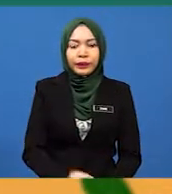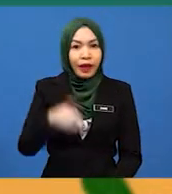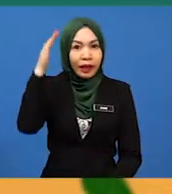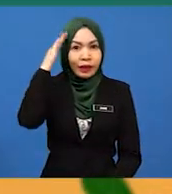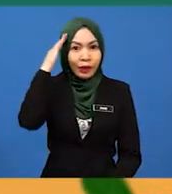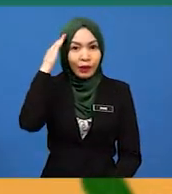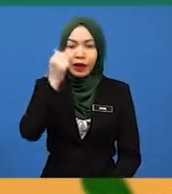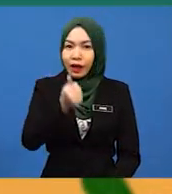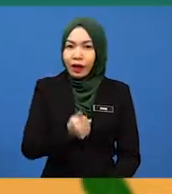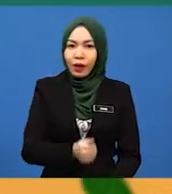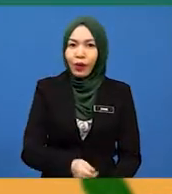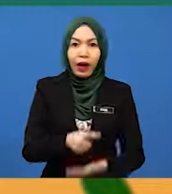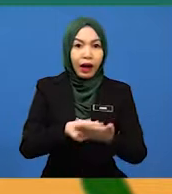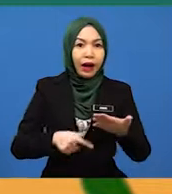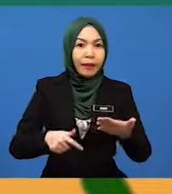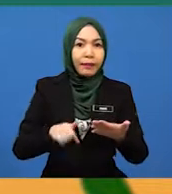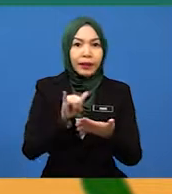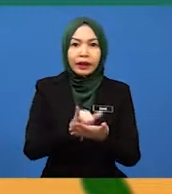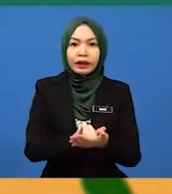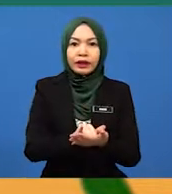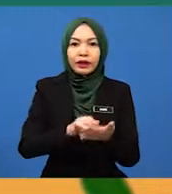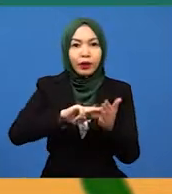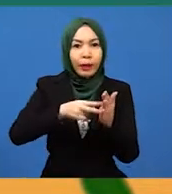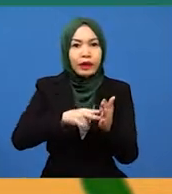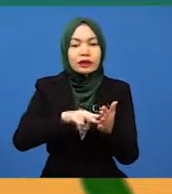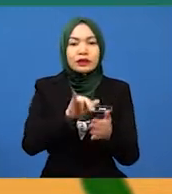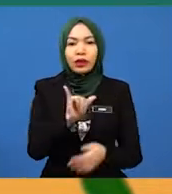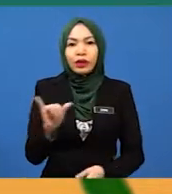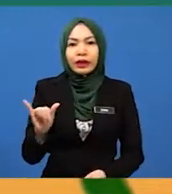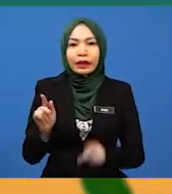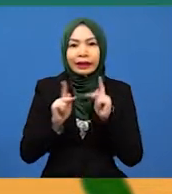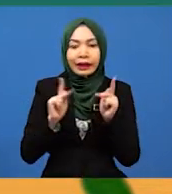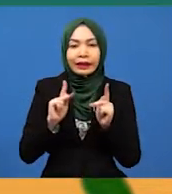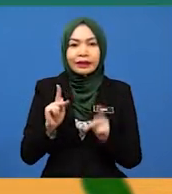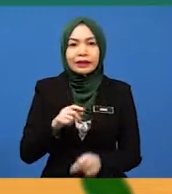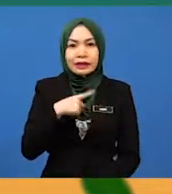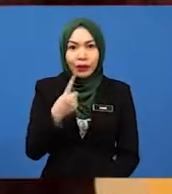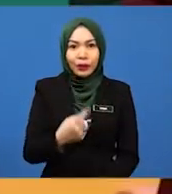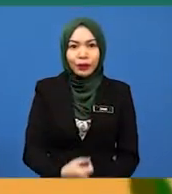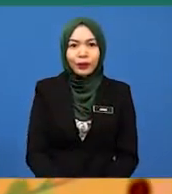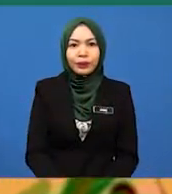Tahukah murid-murid apakah yang dimaksudkan dengan kata seru?